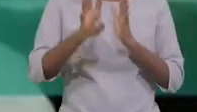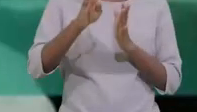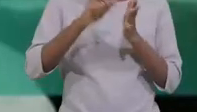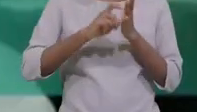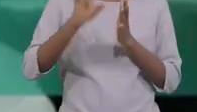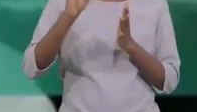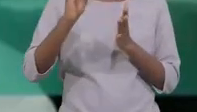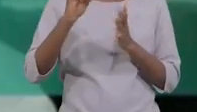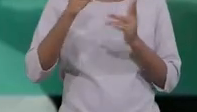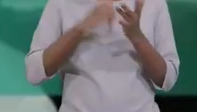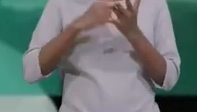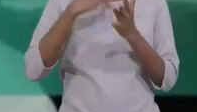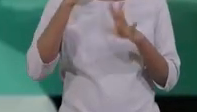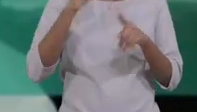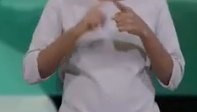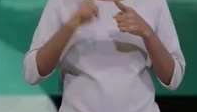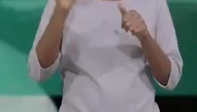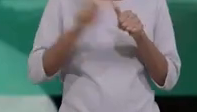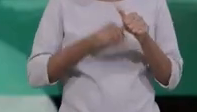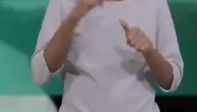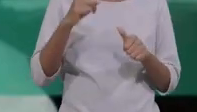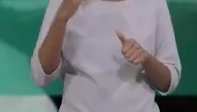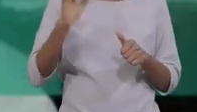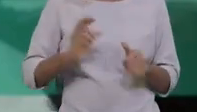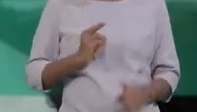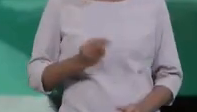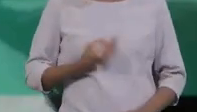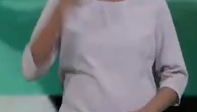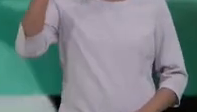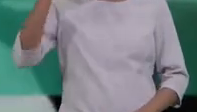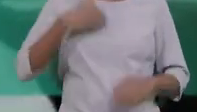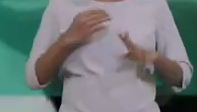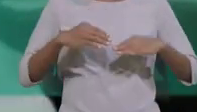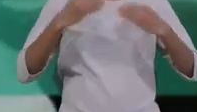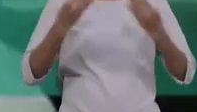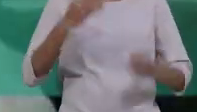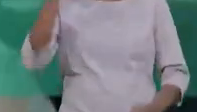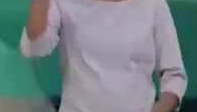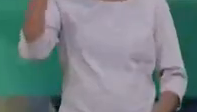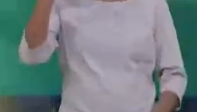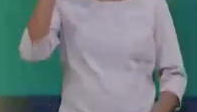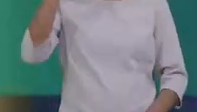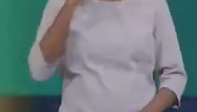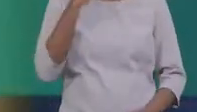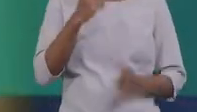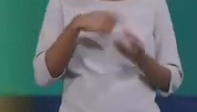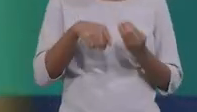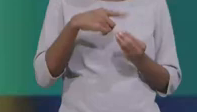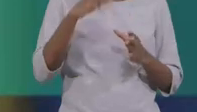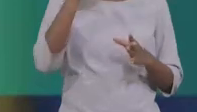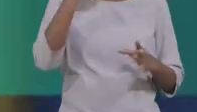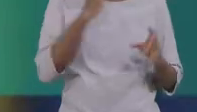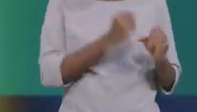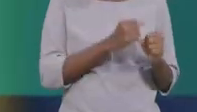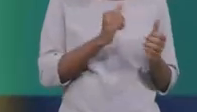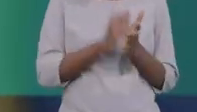7. Éphésiens 4, 7. Mais à chacun de nous la grâce, il a parlé de la foi qu'il